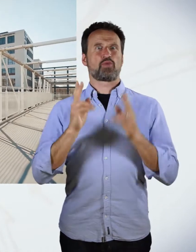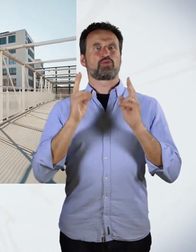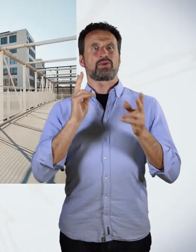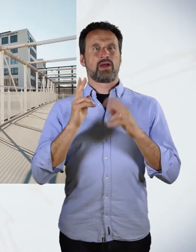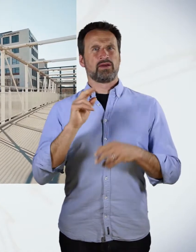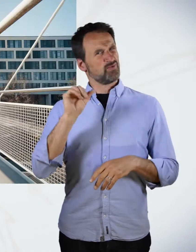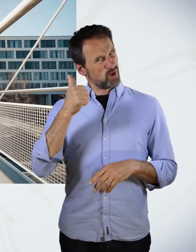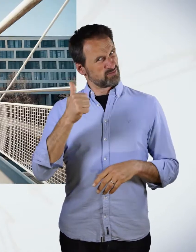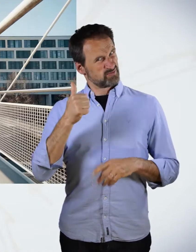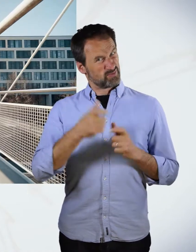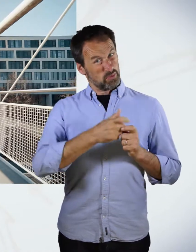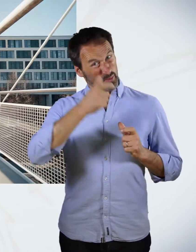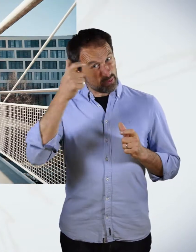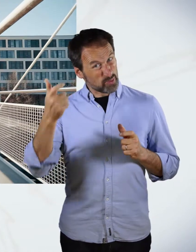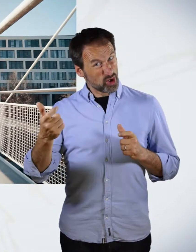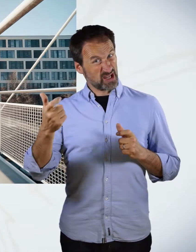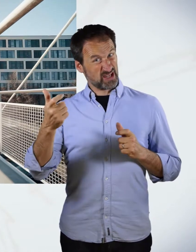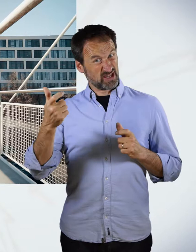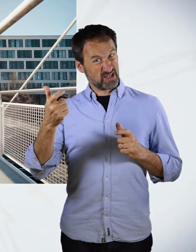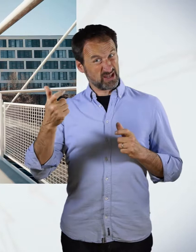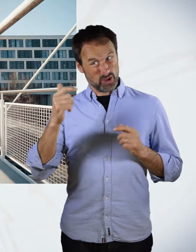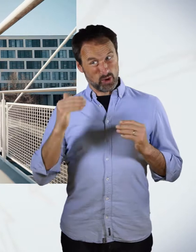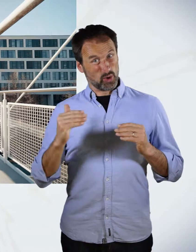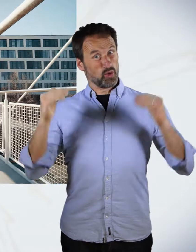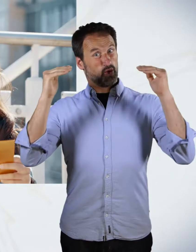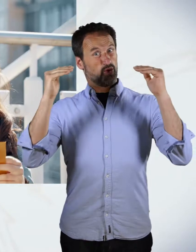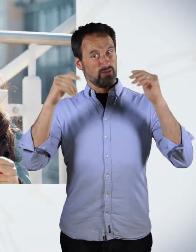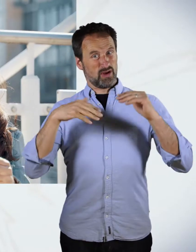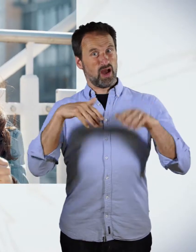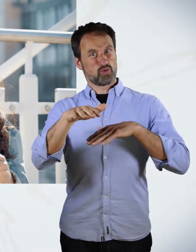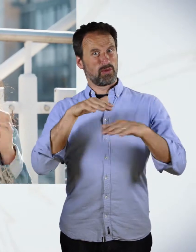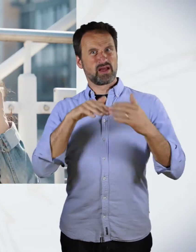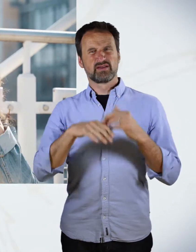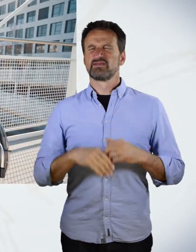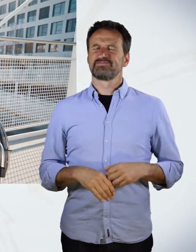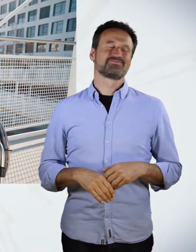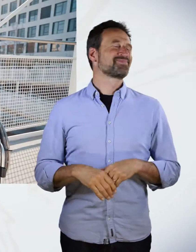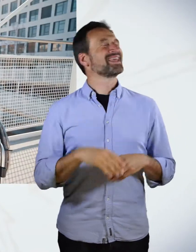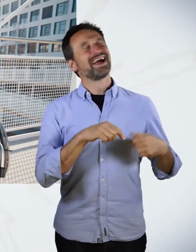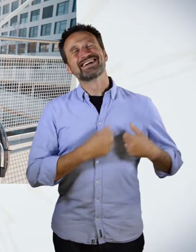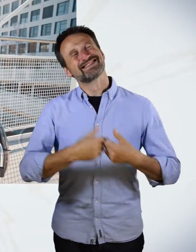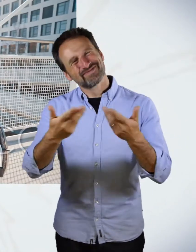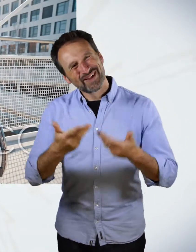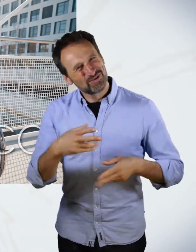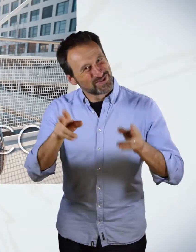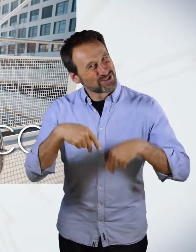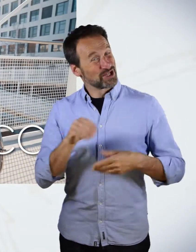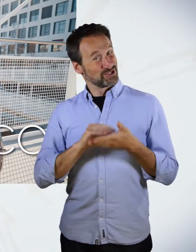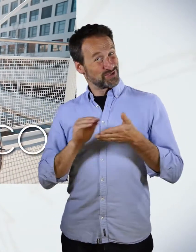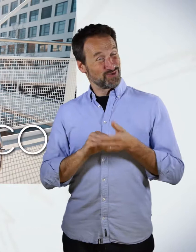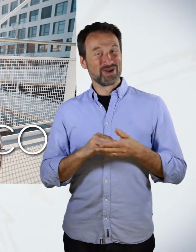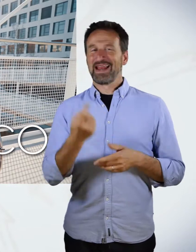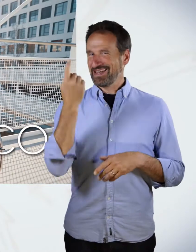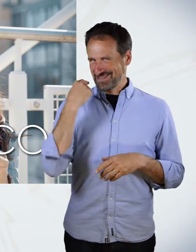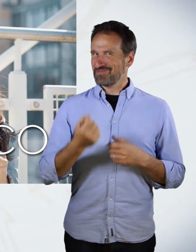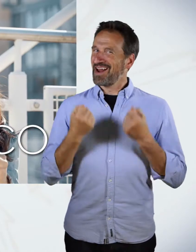auf der Brücke über der Autobahn zu stehen. Willkommen zurück in der Schule. Nach der Fahrprüfung beim letzten Mal stehen